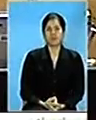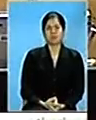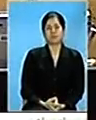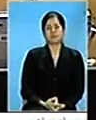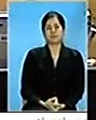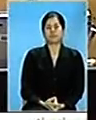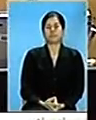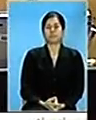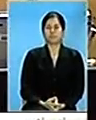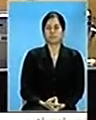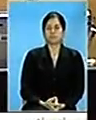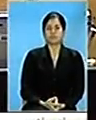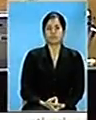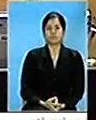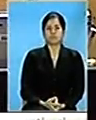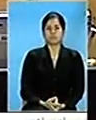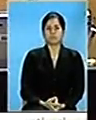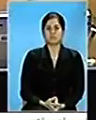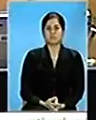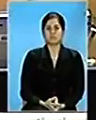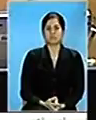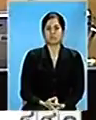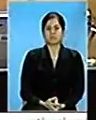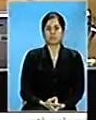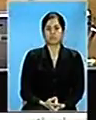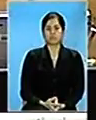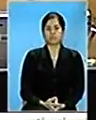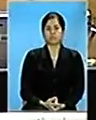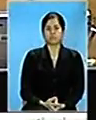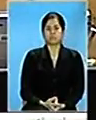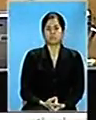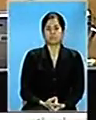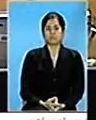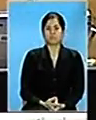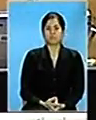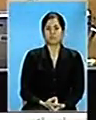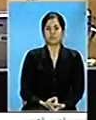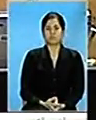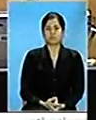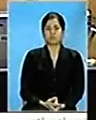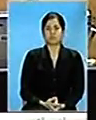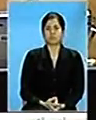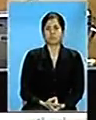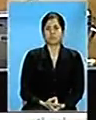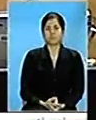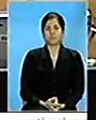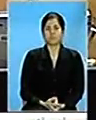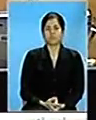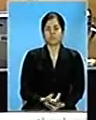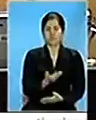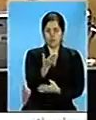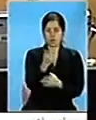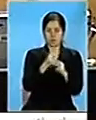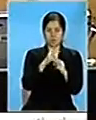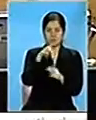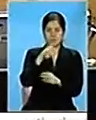เดี๋ยวผมจะให้ท่านพิเชษฐ์ถอนก่อนคุณจะประท้วงที่หลังฮะไม่ได้ผมจะอนุญาตให้ท่านพิเชษฐ์ถอนก่อนแล้วคุณค่อยประท้วงเอ